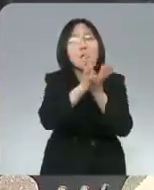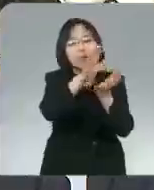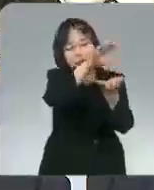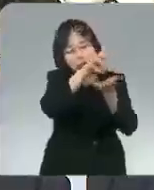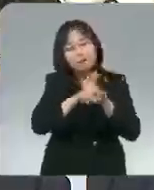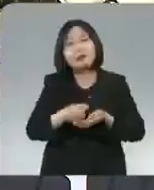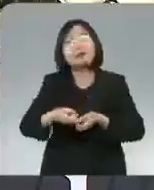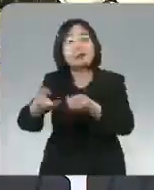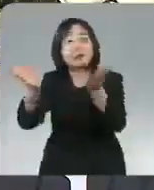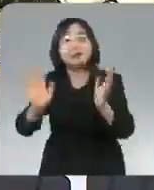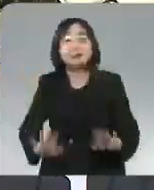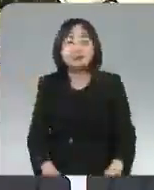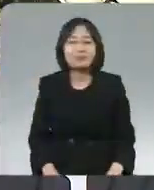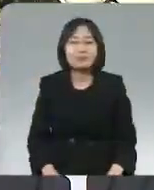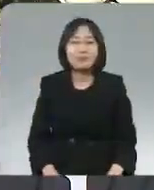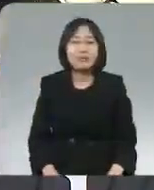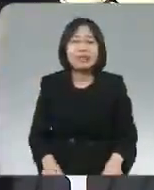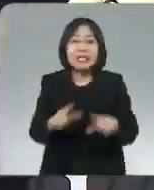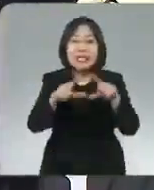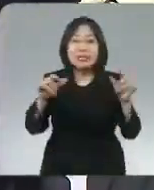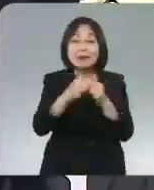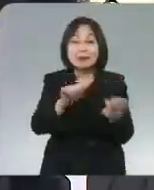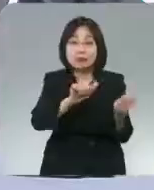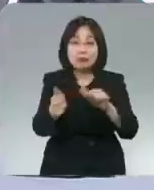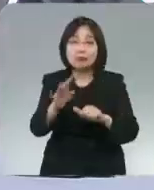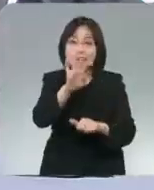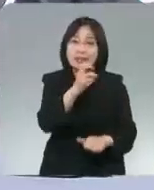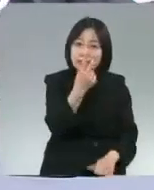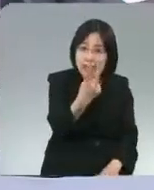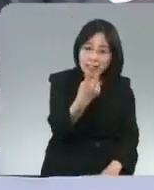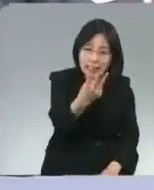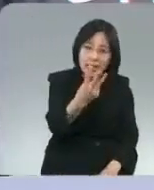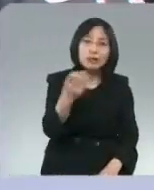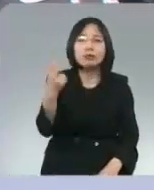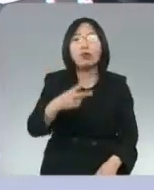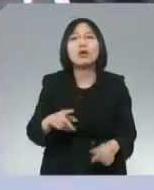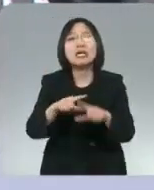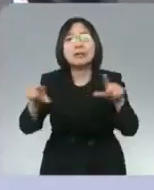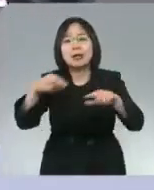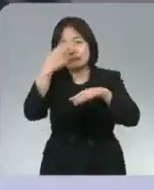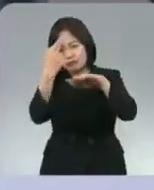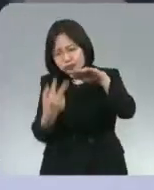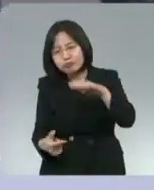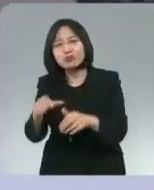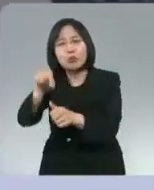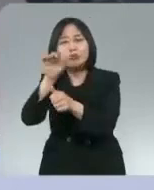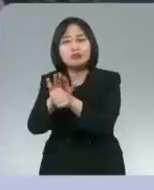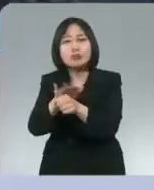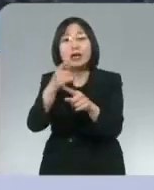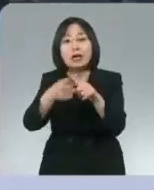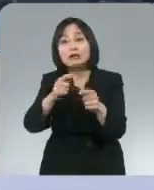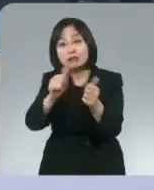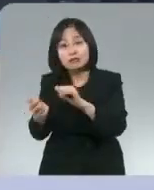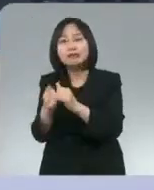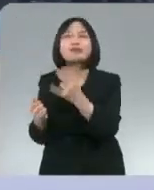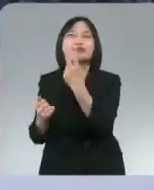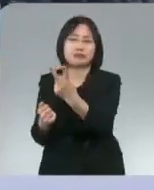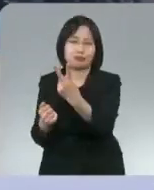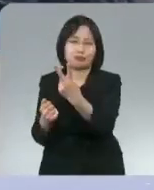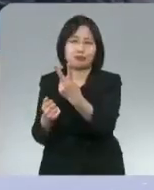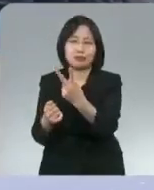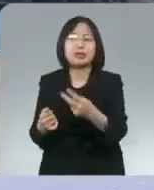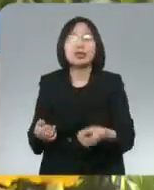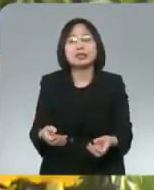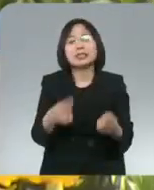những người con đã không thể đấu mùa hoa rực rỡ trong cuộc đời một lễ tưởng niệm khác cũng được tổ chức tại công viên gia đình internet nơi anh nghĩ của